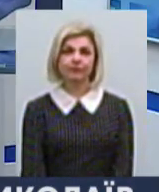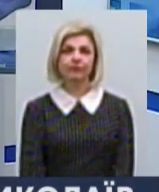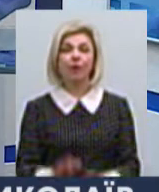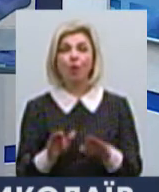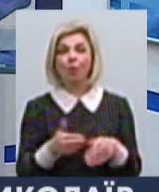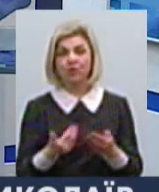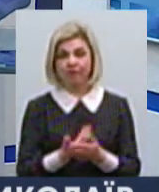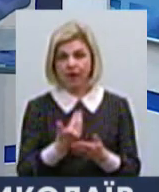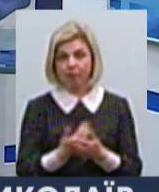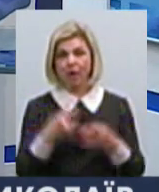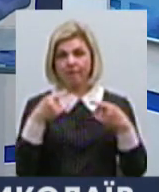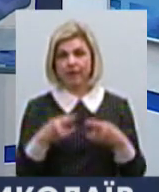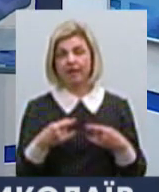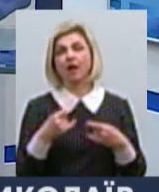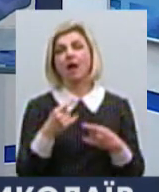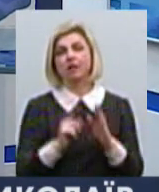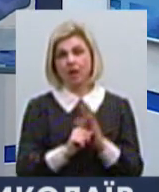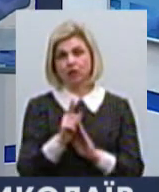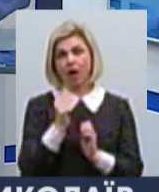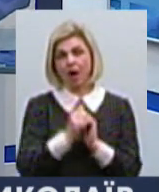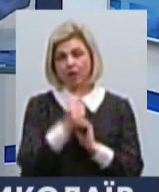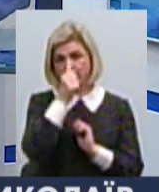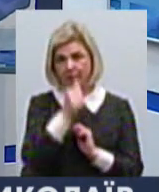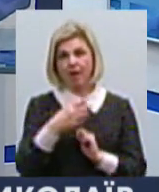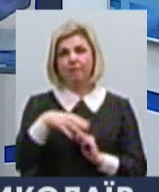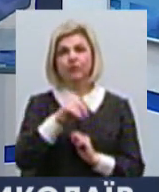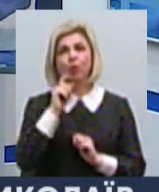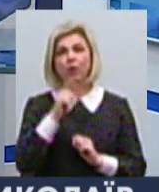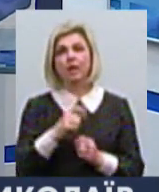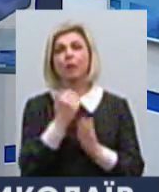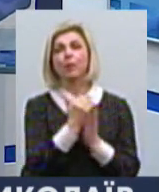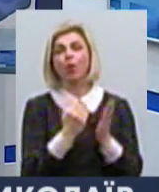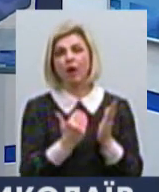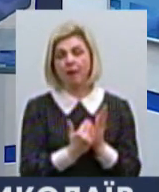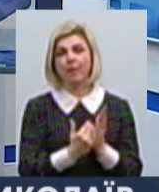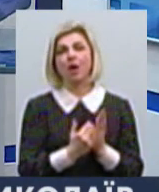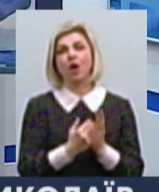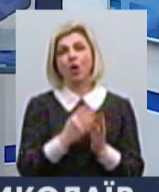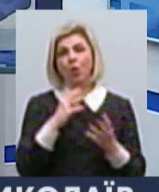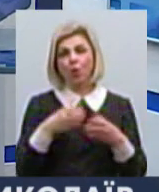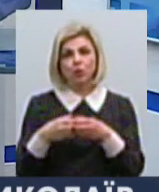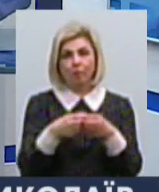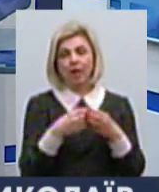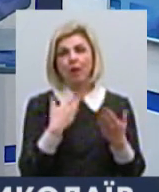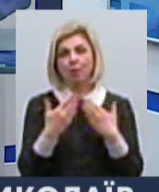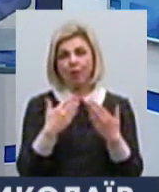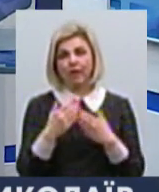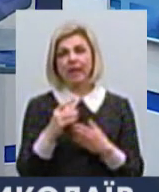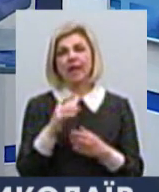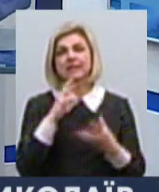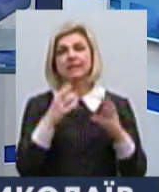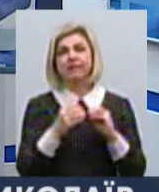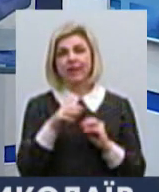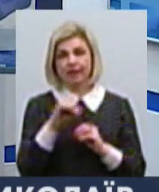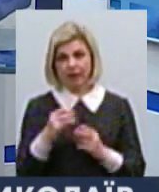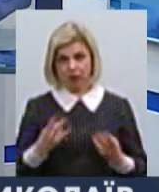Після випуску новин в ефірі нашого каналу стартує щомісячний всеукраїнський проєкт команди UA «Суспільне мовлення» та громадського руху «Чесно звіти наживо». Яка